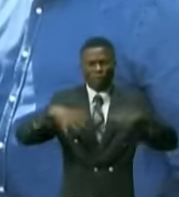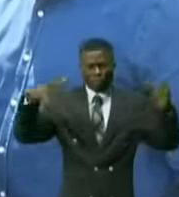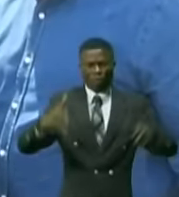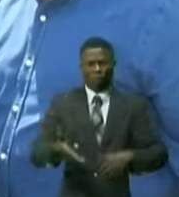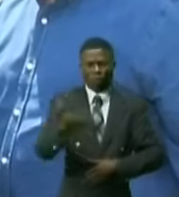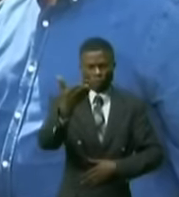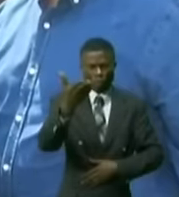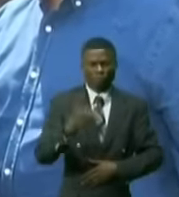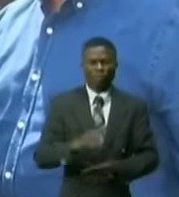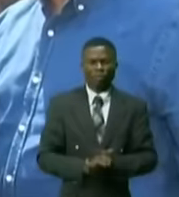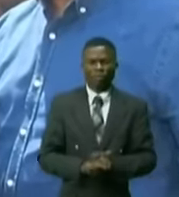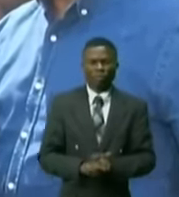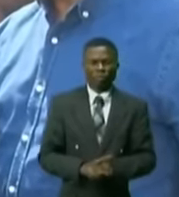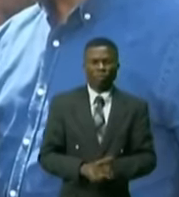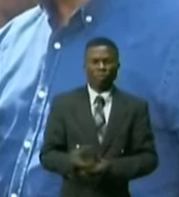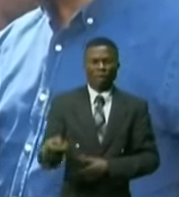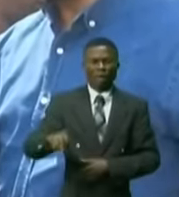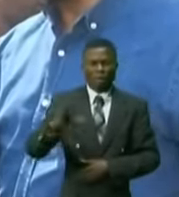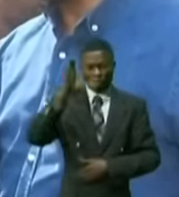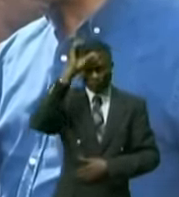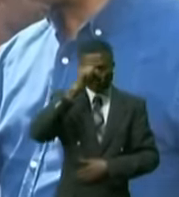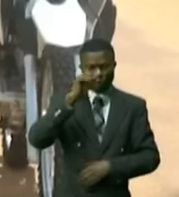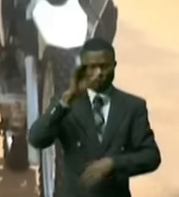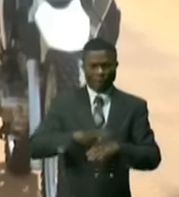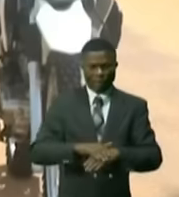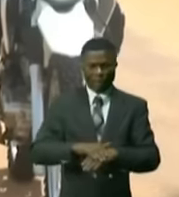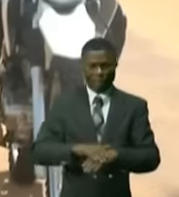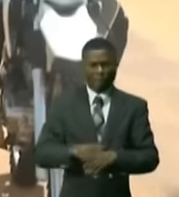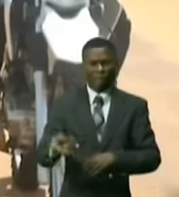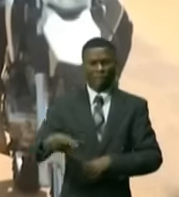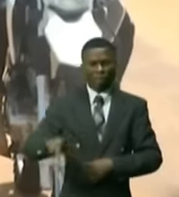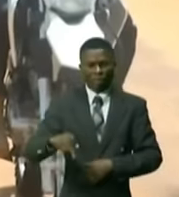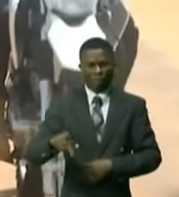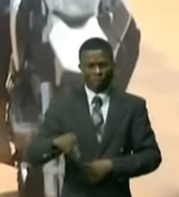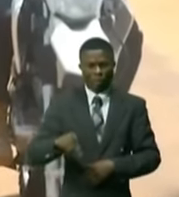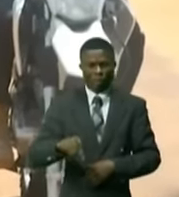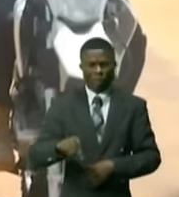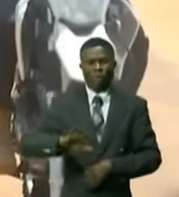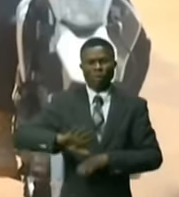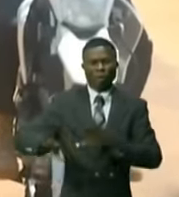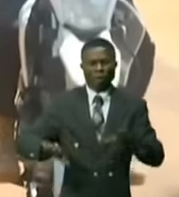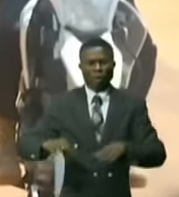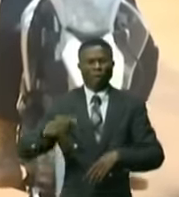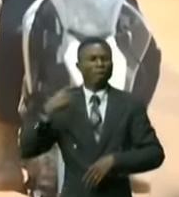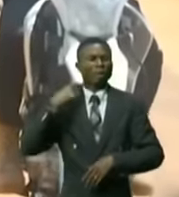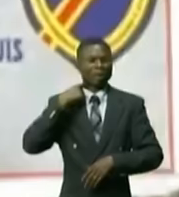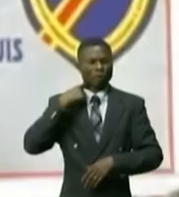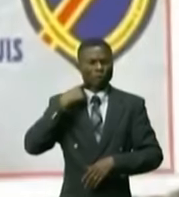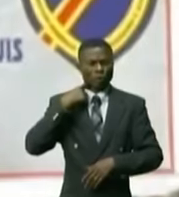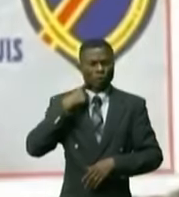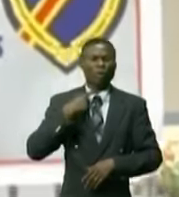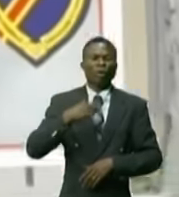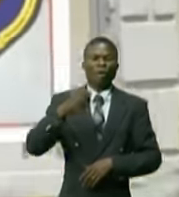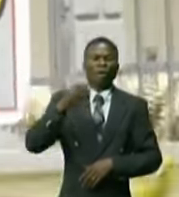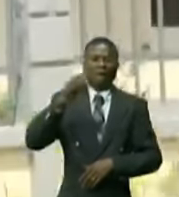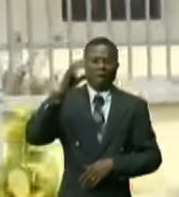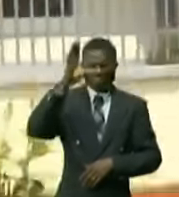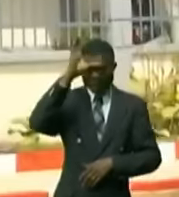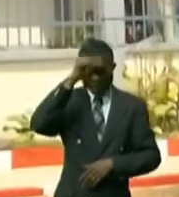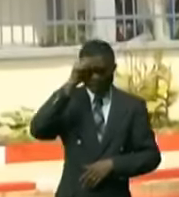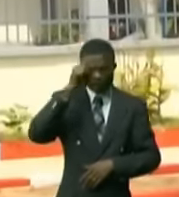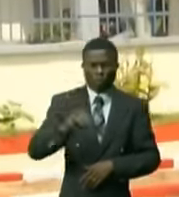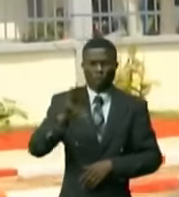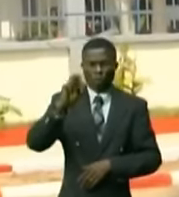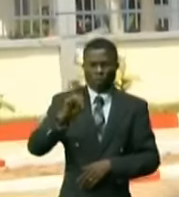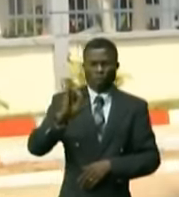La province douanière du Bandundu, qui couvre les actuelles provinces démembrées du Kwilu, du Kwango et du Maïdombé, vient de recevoir